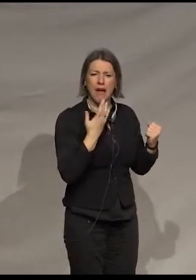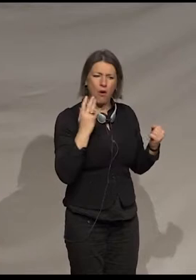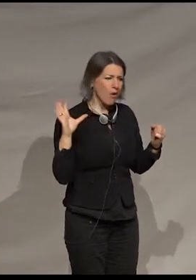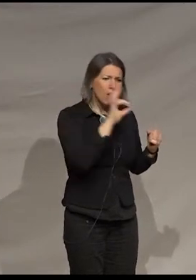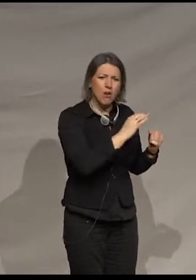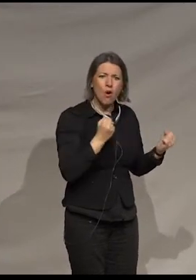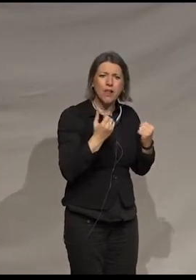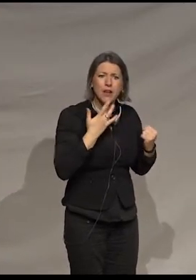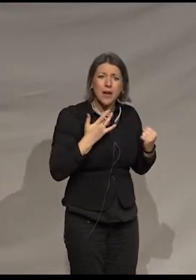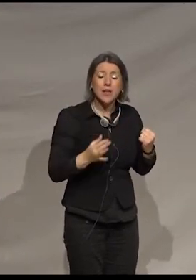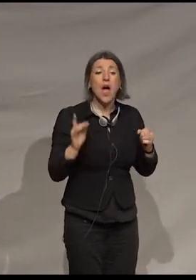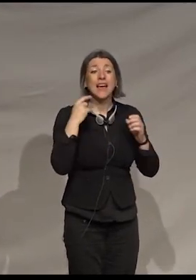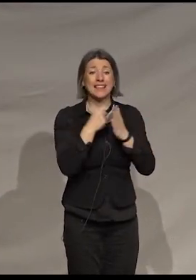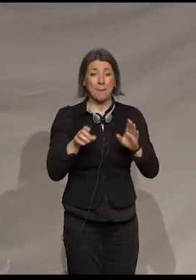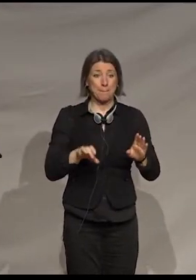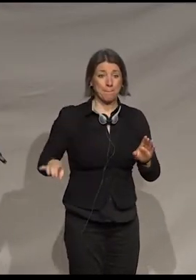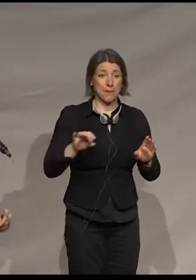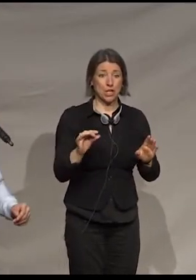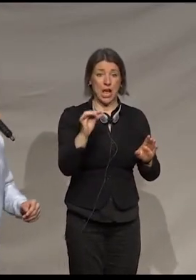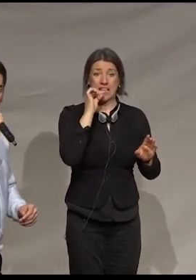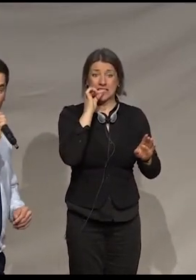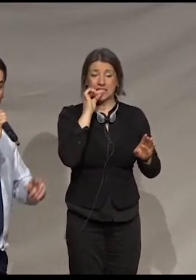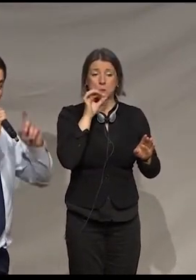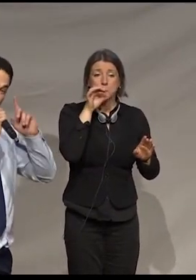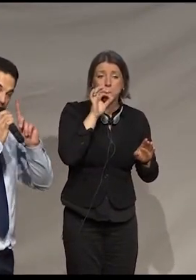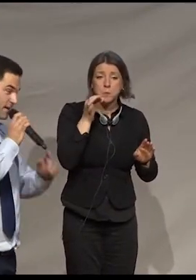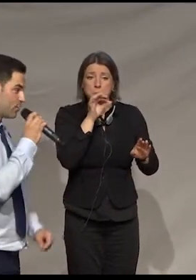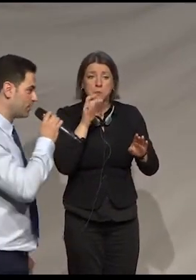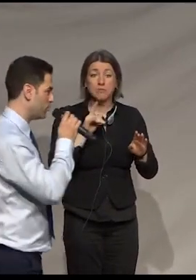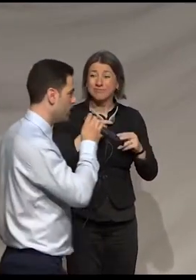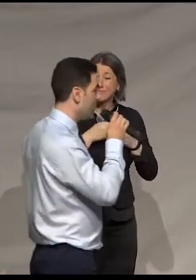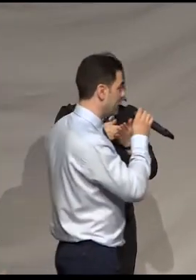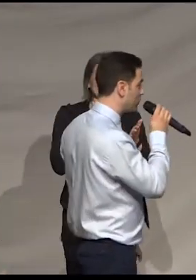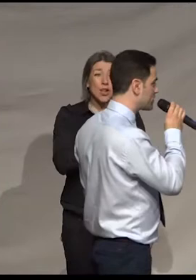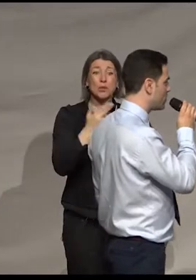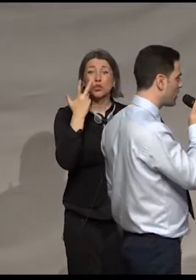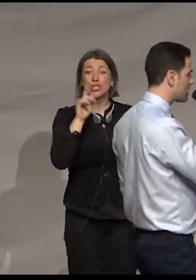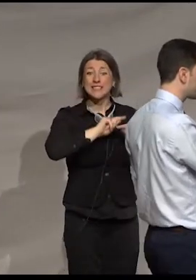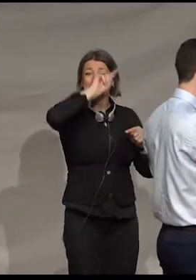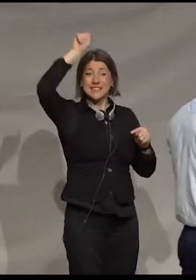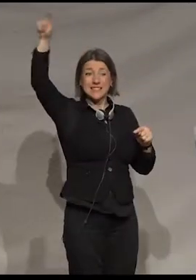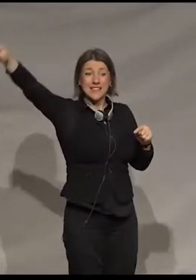hlasových příkazů právě z Hustopečí nad Bečvou, 300 kilometrů.